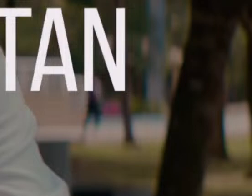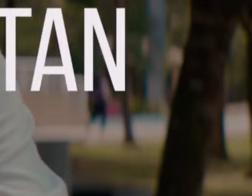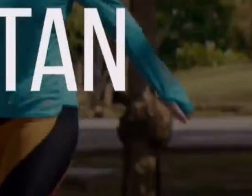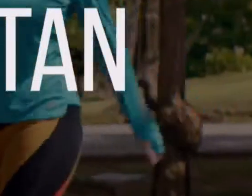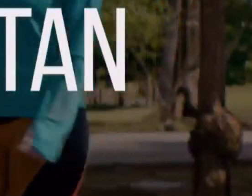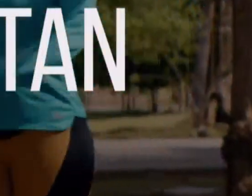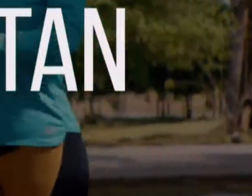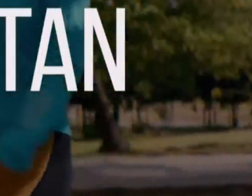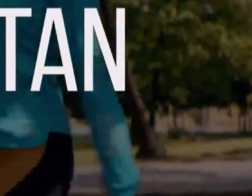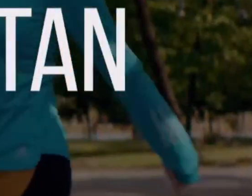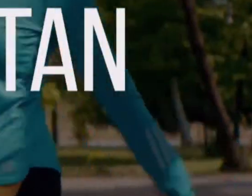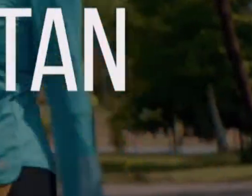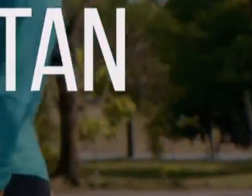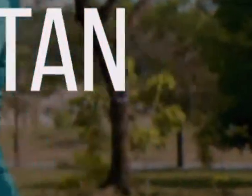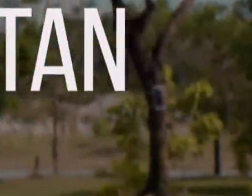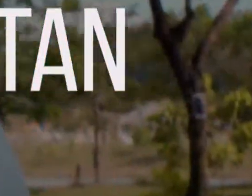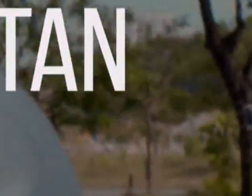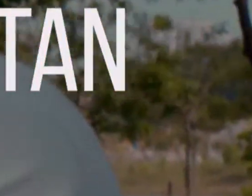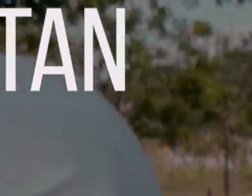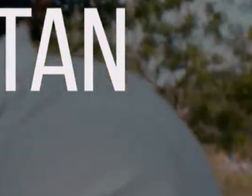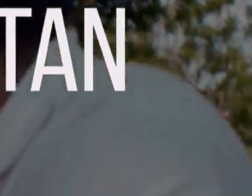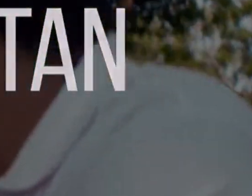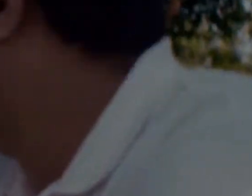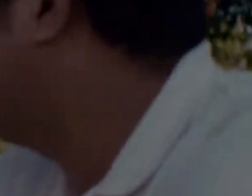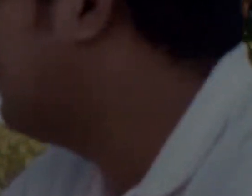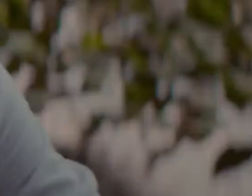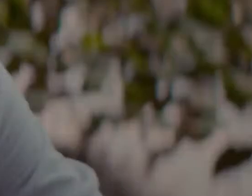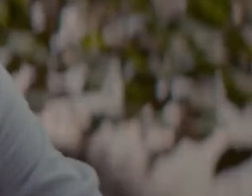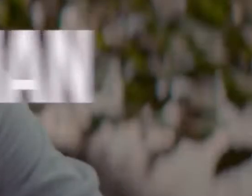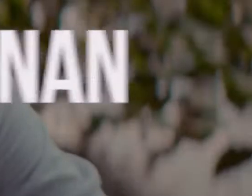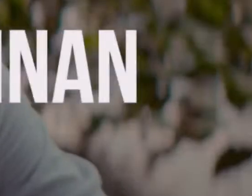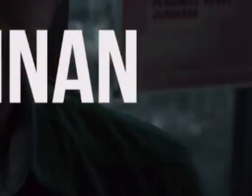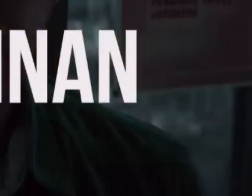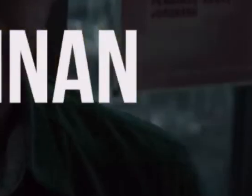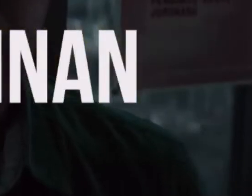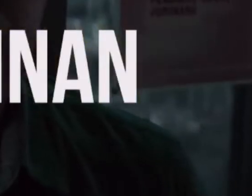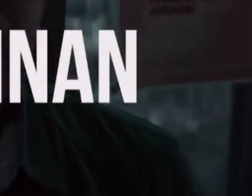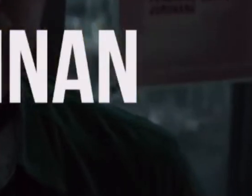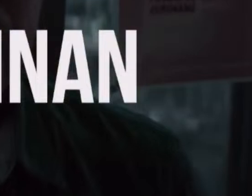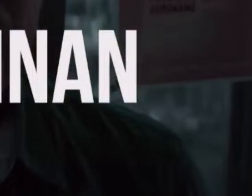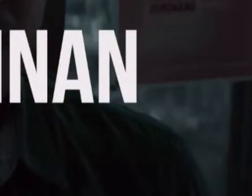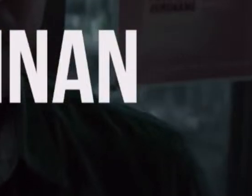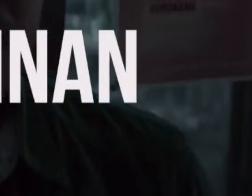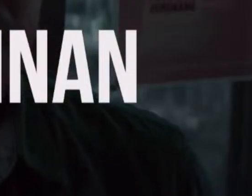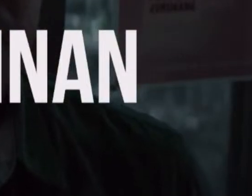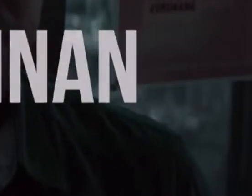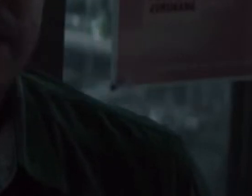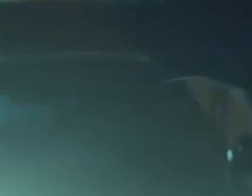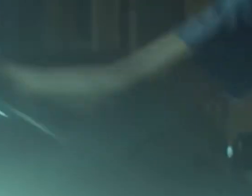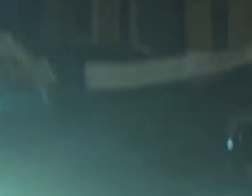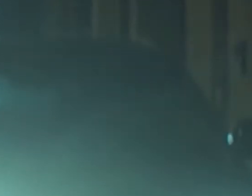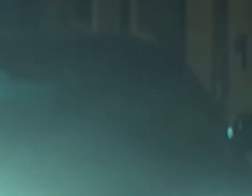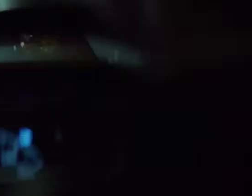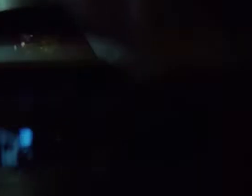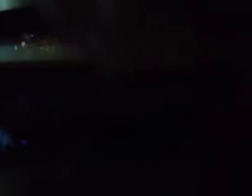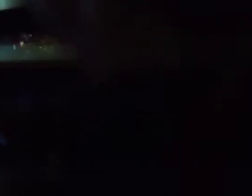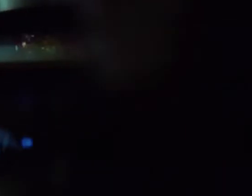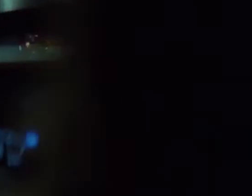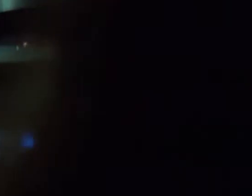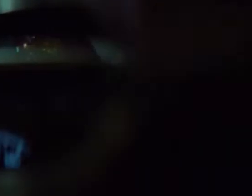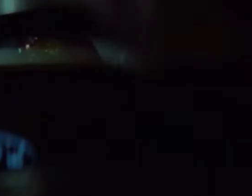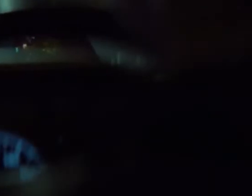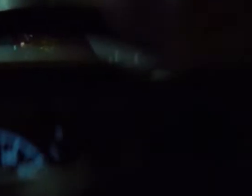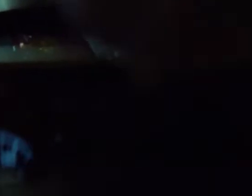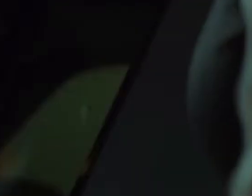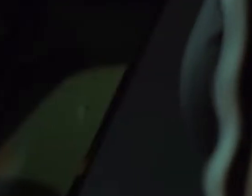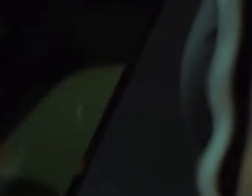memulakan langkah pertama memerlukan 1000 kekuatan langkah seterusnya memerlukan nekat dan juga keyakinan Namun